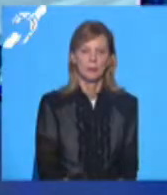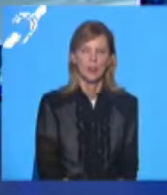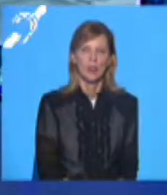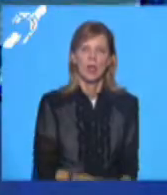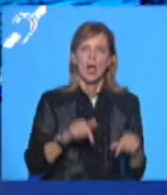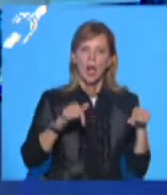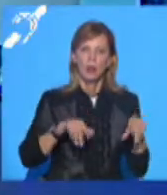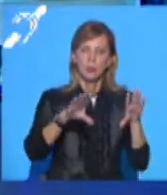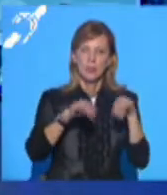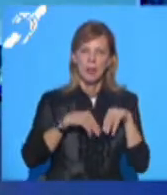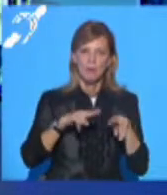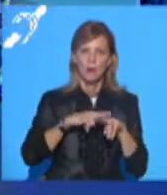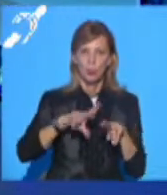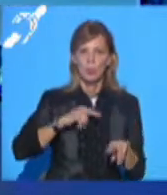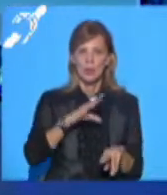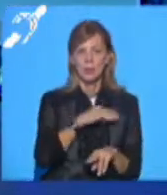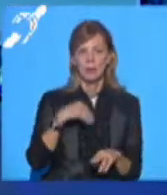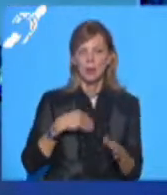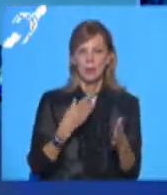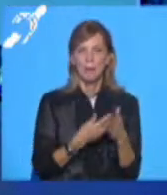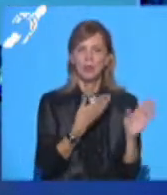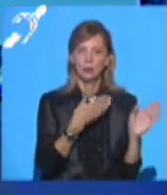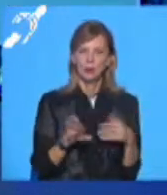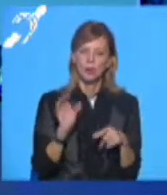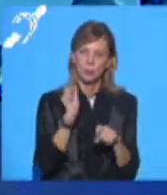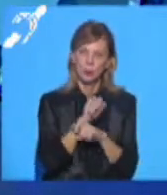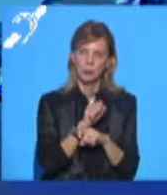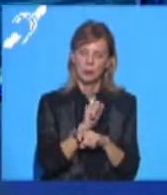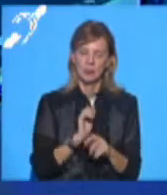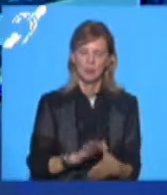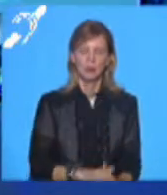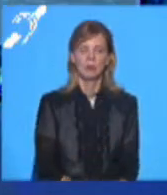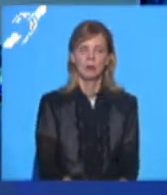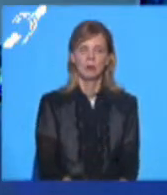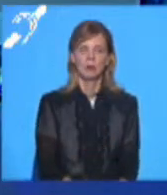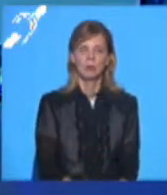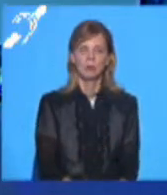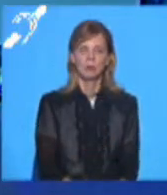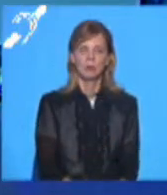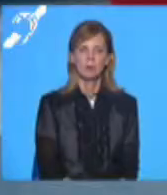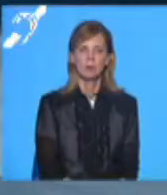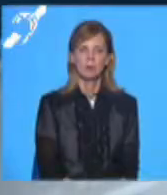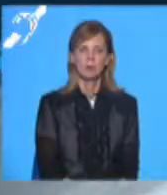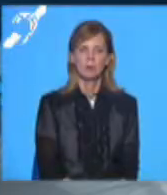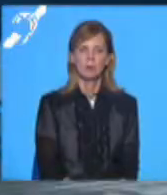Să aflăm acum și ce ne rezervă vremea pentru începutul de săptămână. Urmează rubrica Meteo.